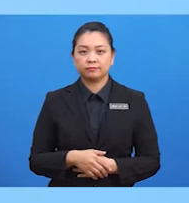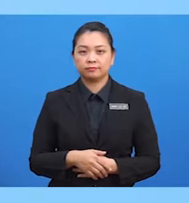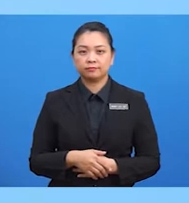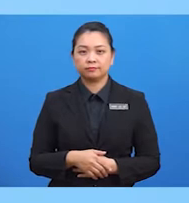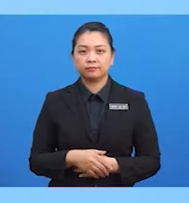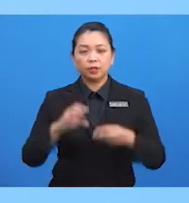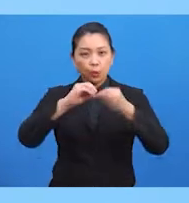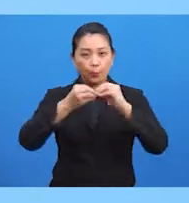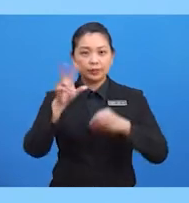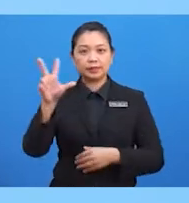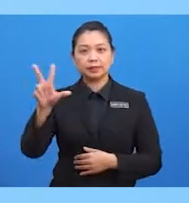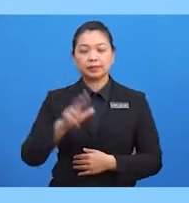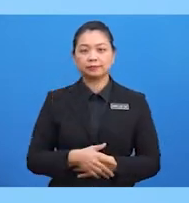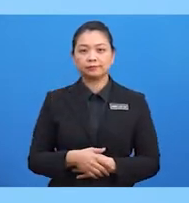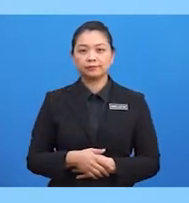Soalan nombor 3.